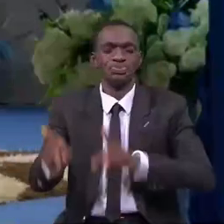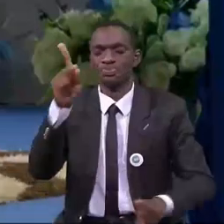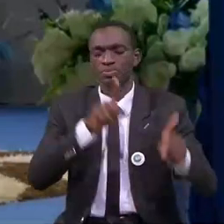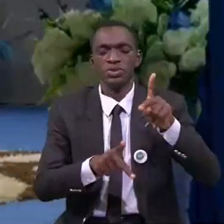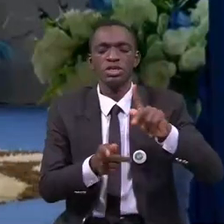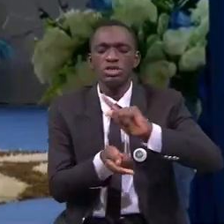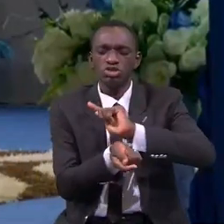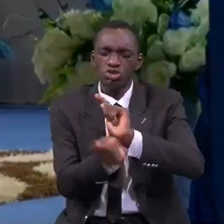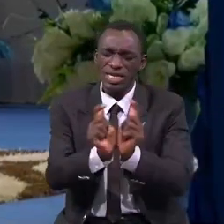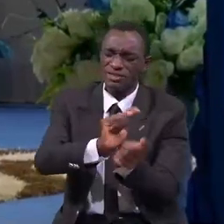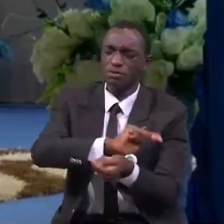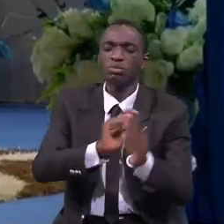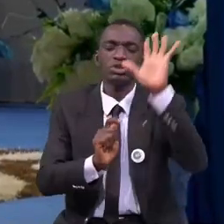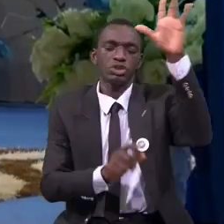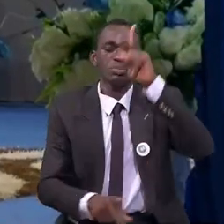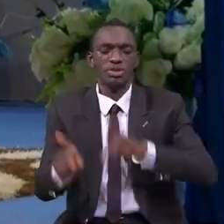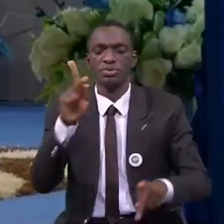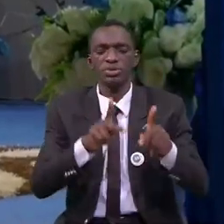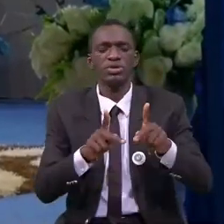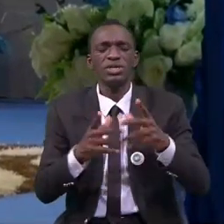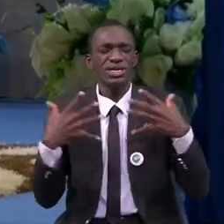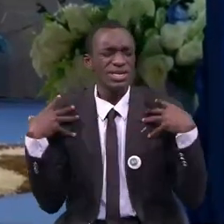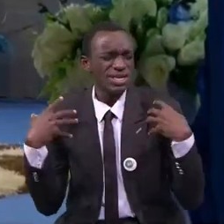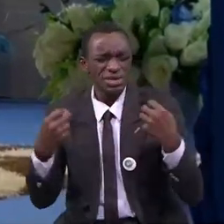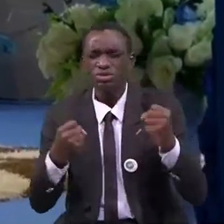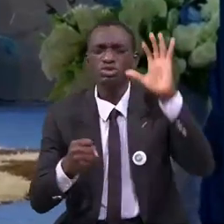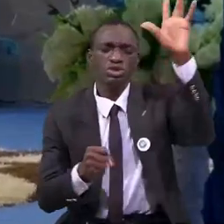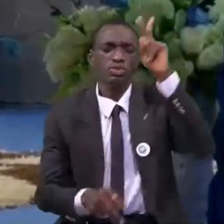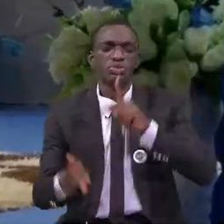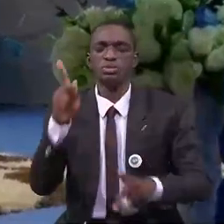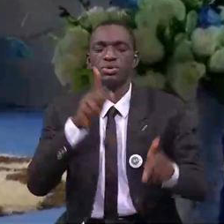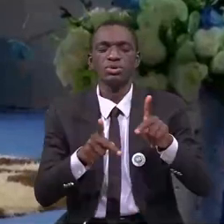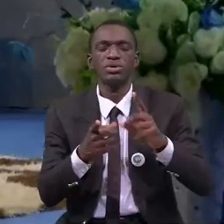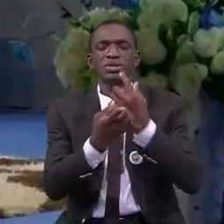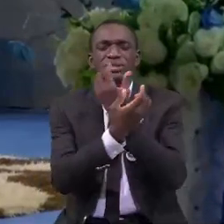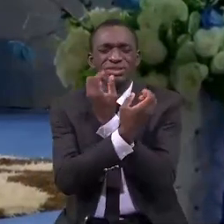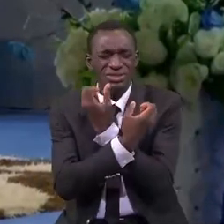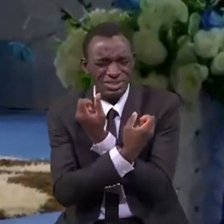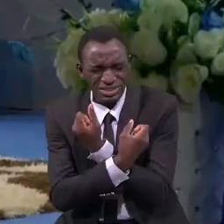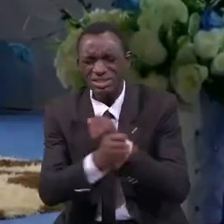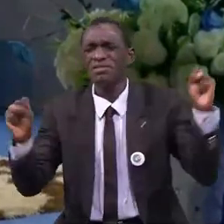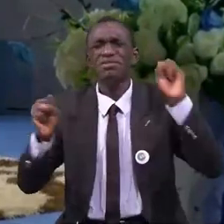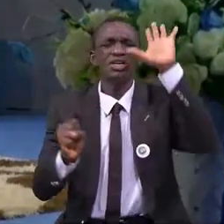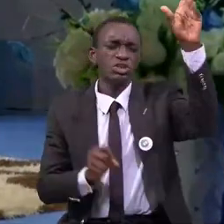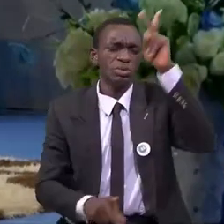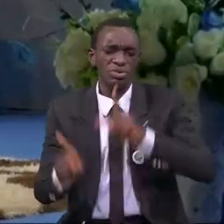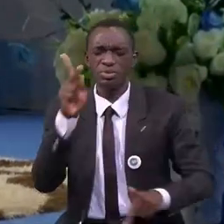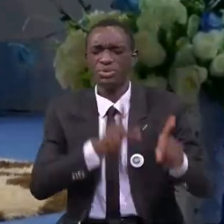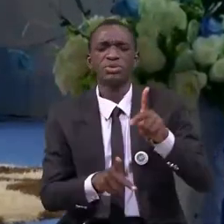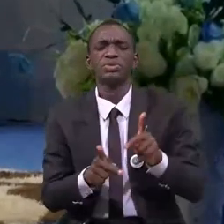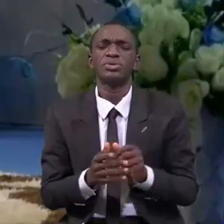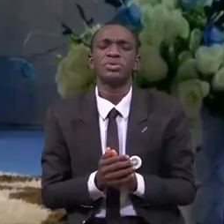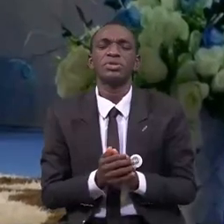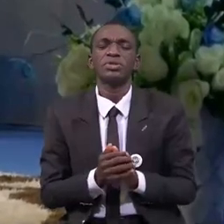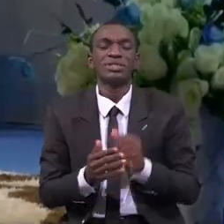peuple transforme ton peuple guérit ton peuple délivre ton